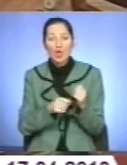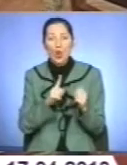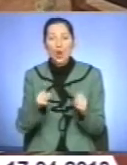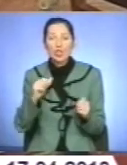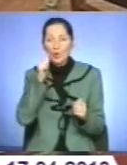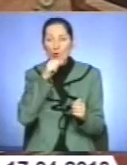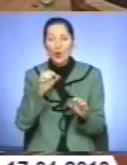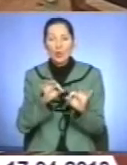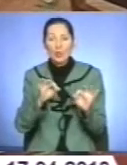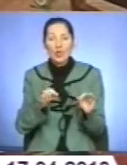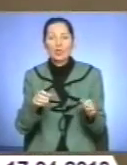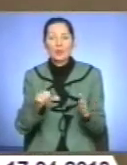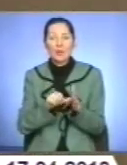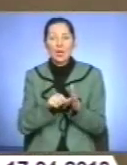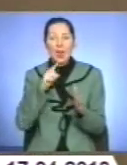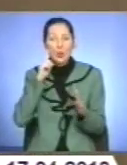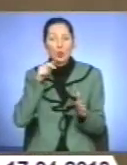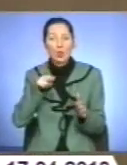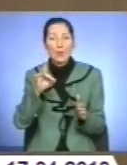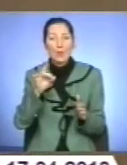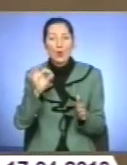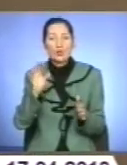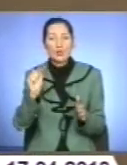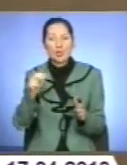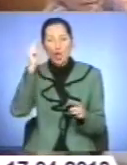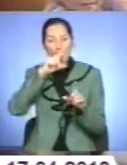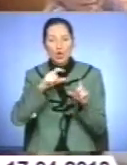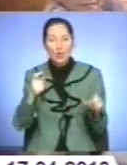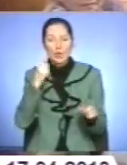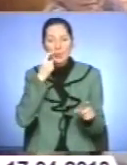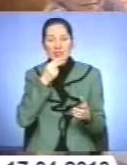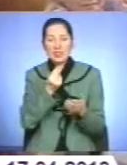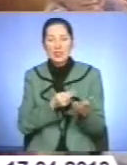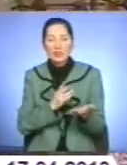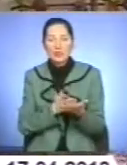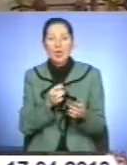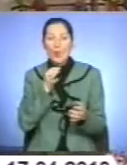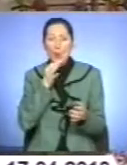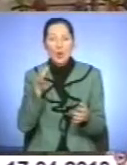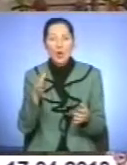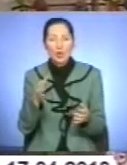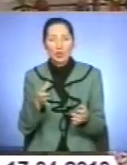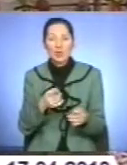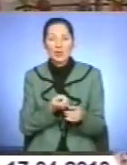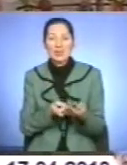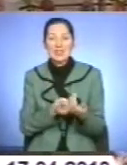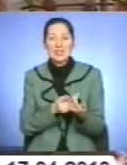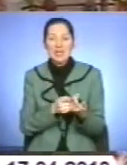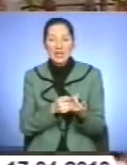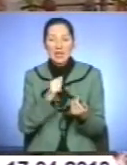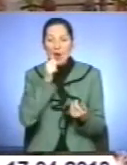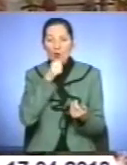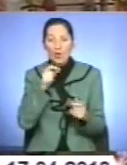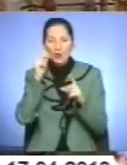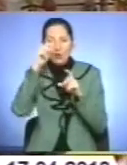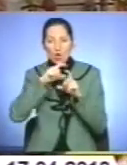розповідають представники молодої просвіти, школа писанкарства стає дедалі популярнішою. За ці кілька років, ми коли школу почали в 2009